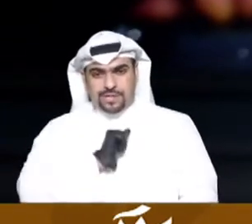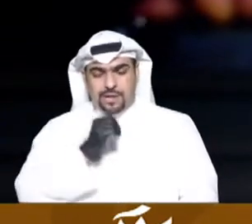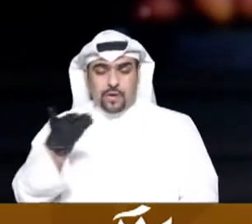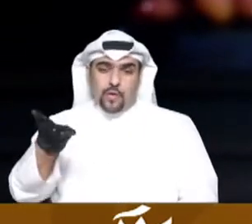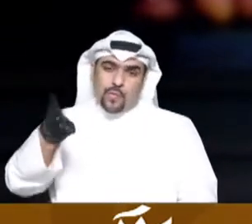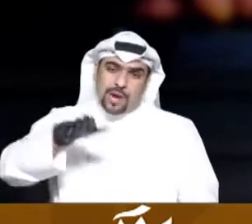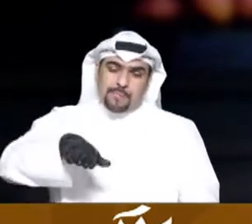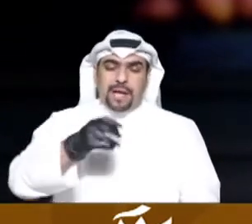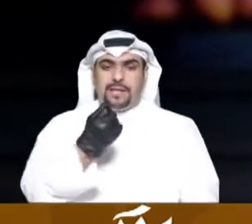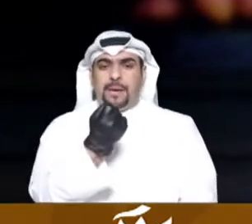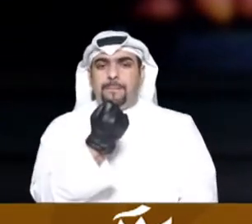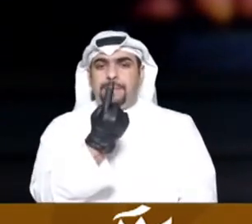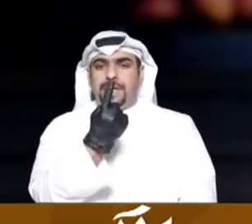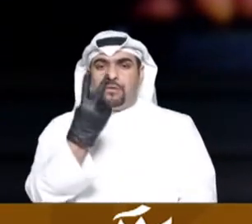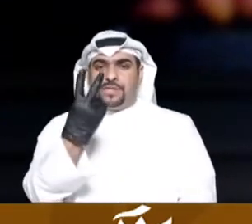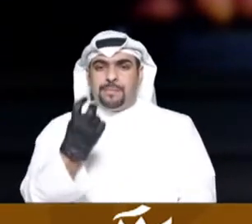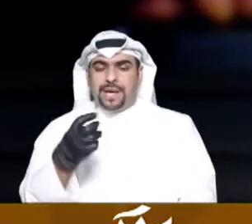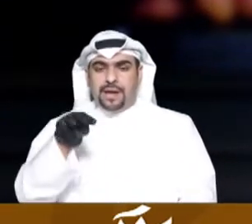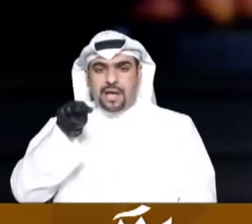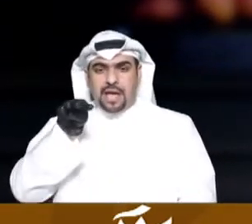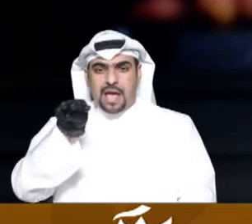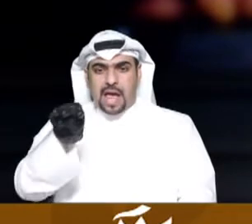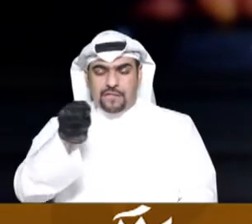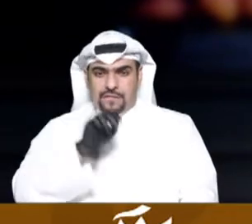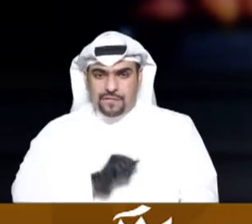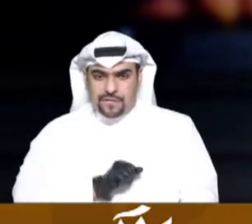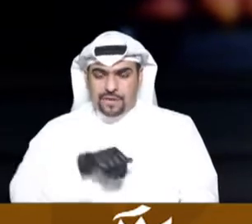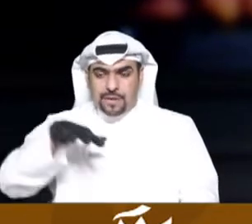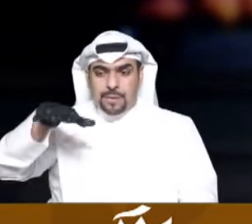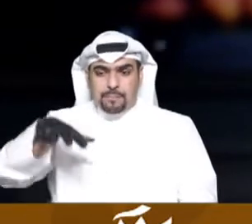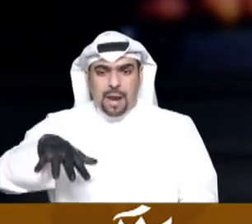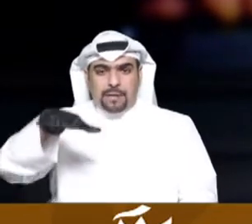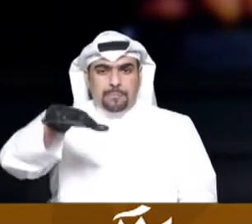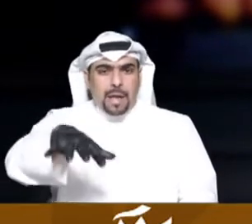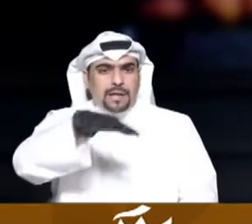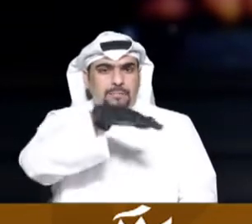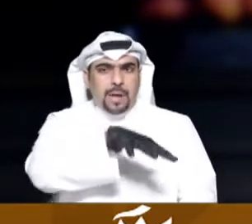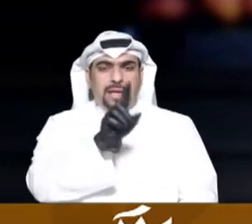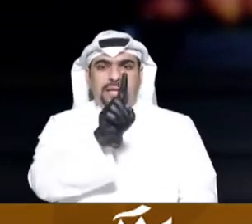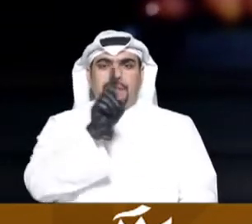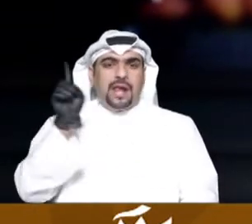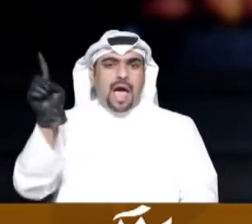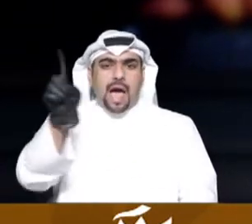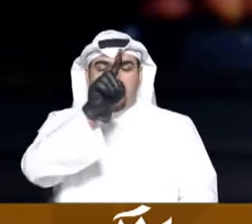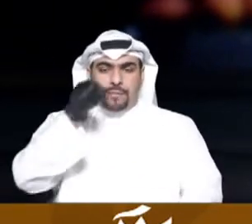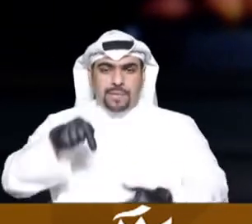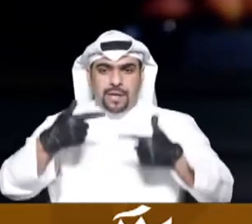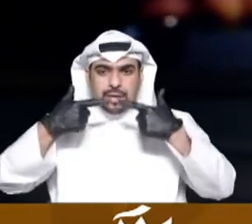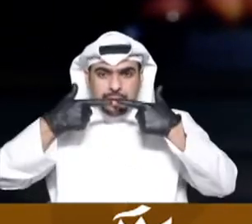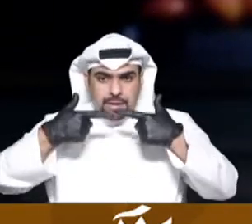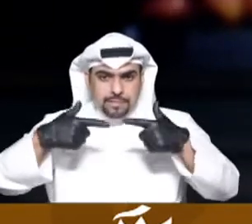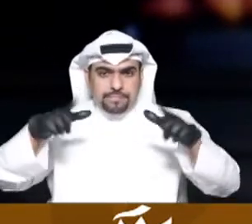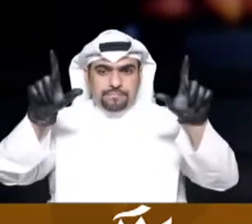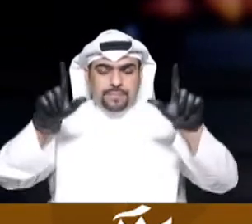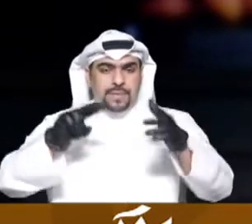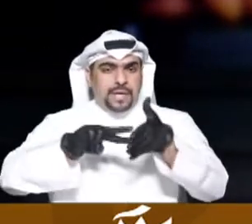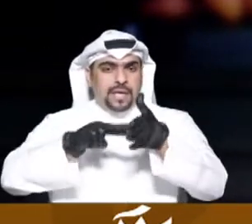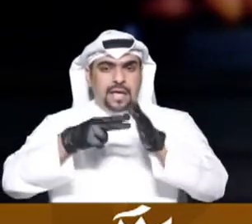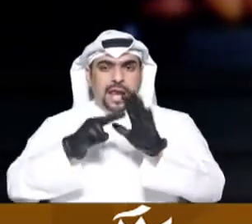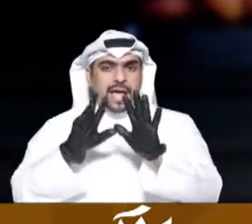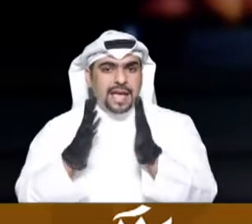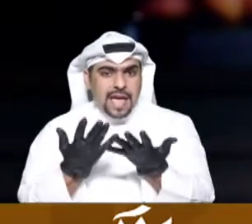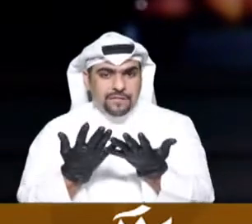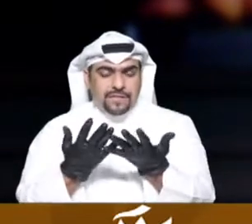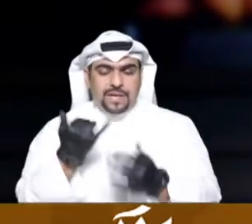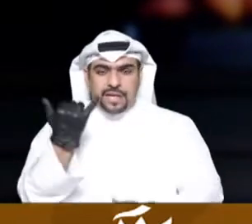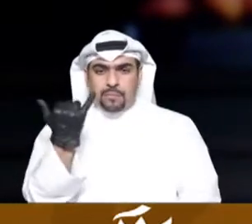الوفيات 170,000. قامت عدد من دول العالم أيضا عن كشف خططها لتخفيف القيود وإجراءات العزل